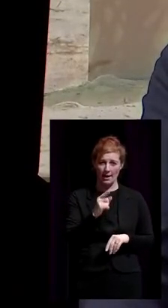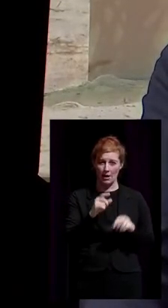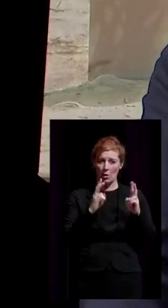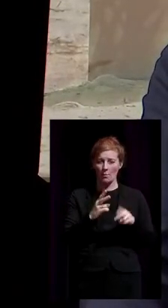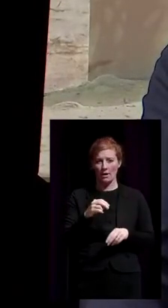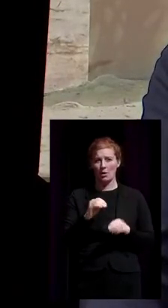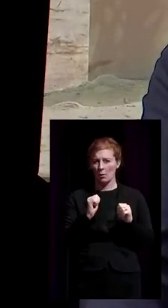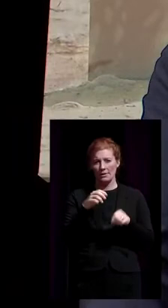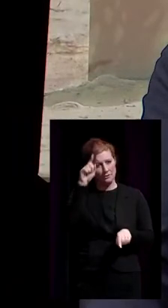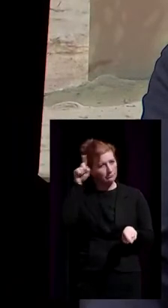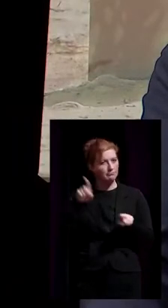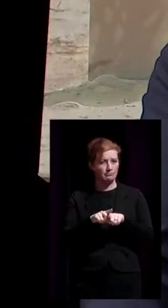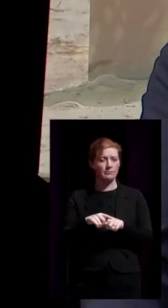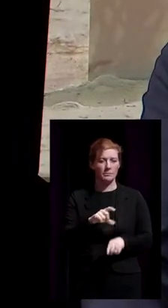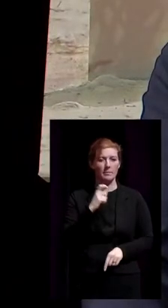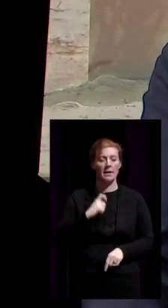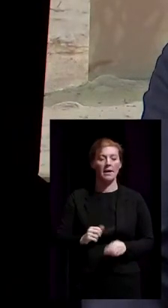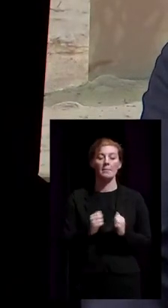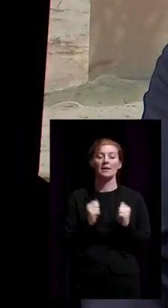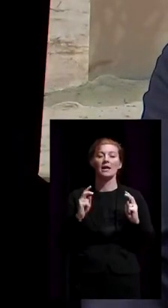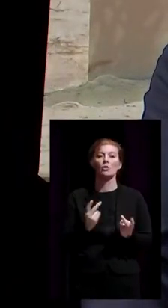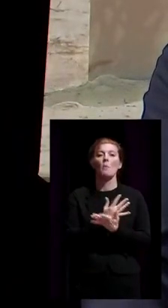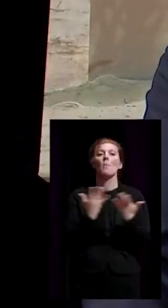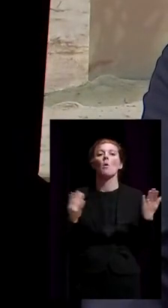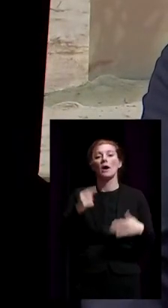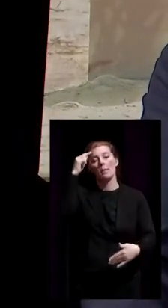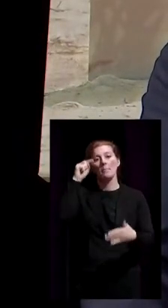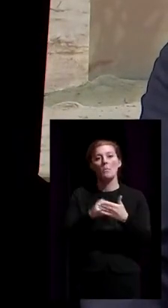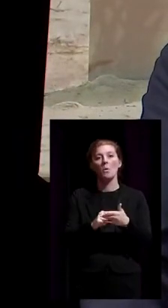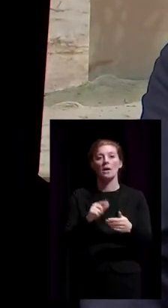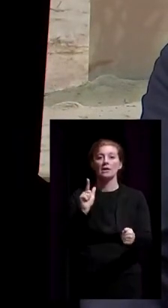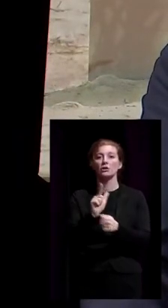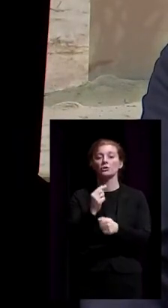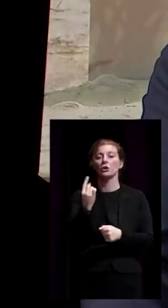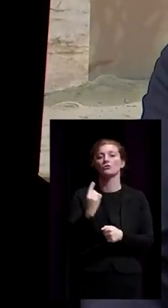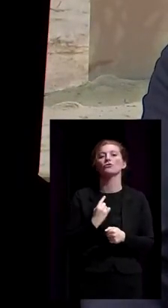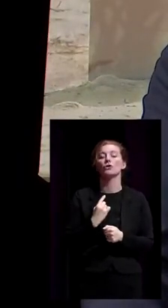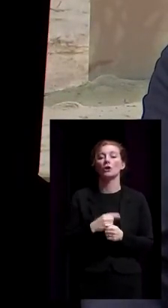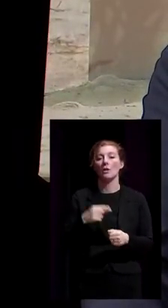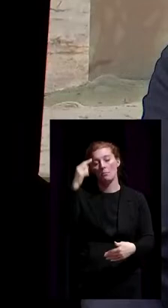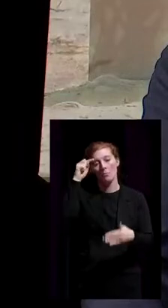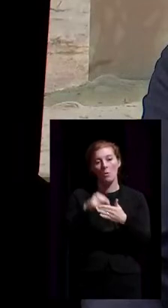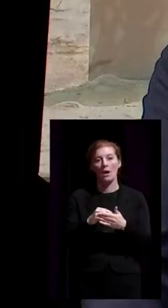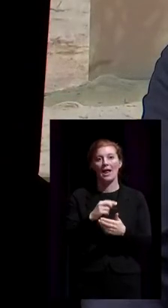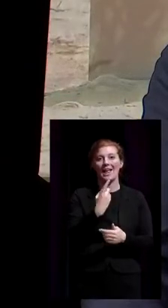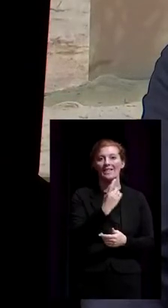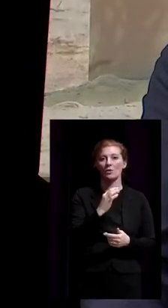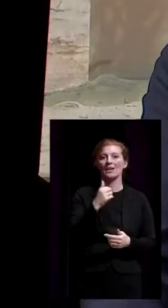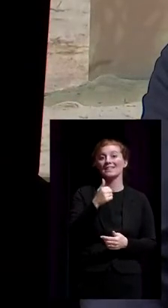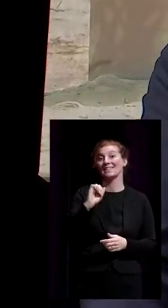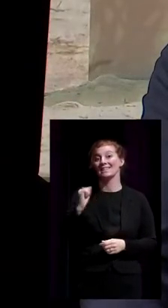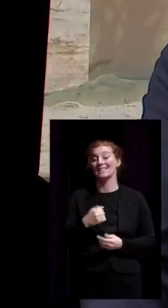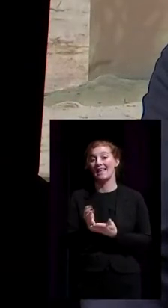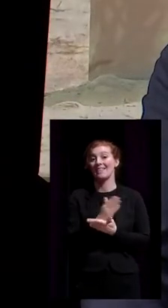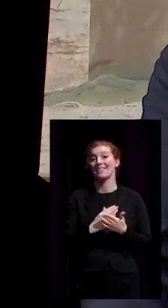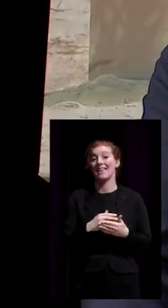så många mål, 17 mål, 169 delmål. Det är så komplext för alla, och det tror jag har